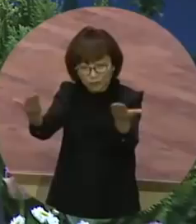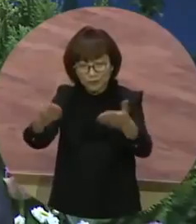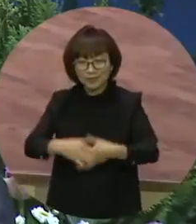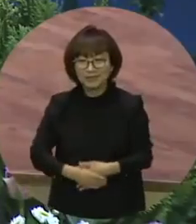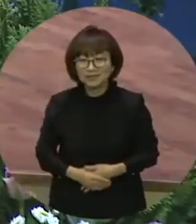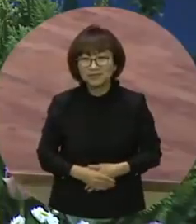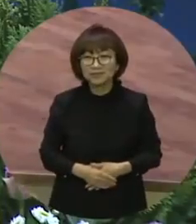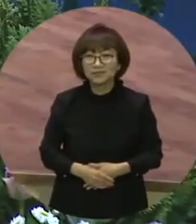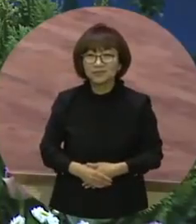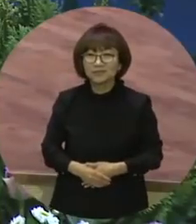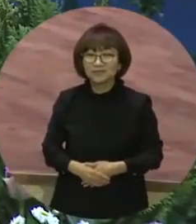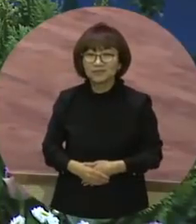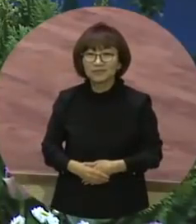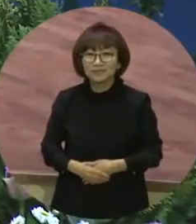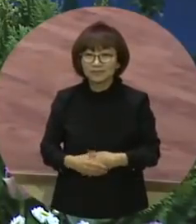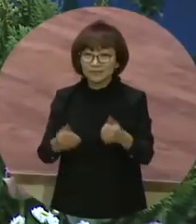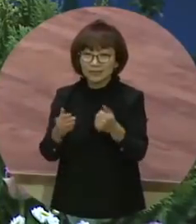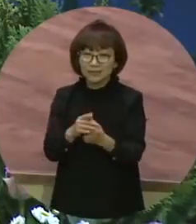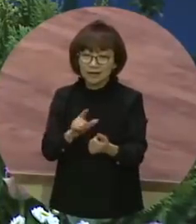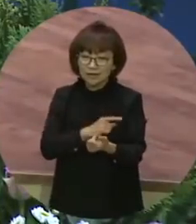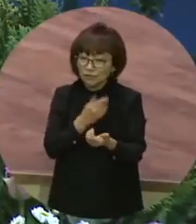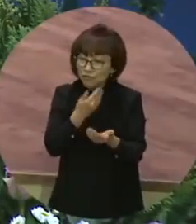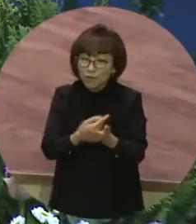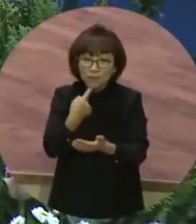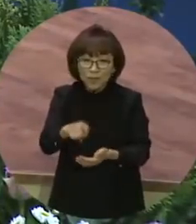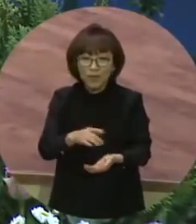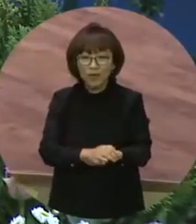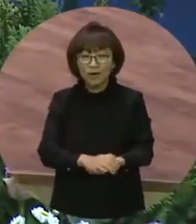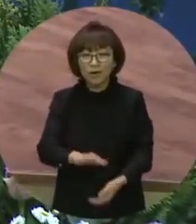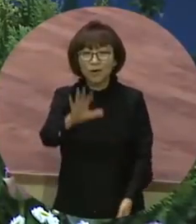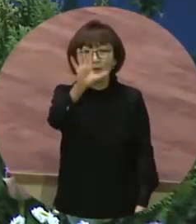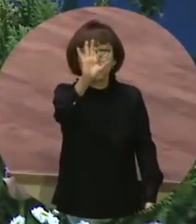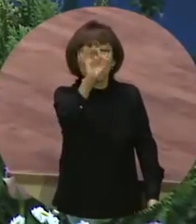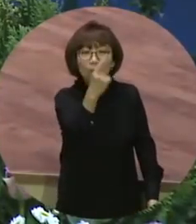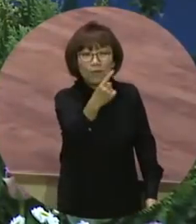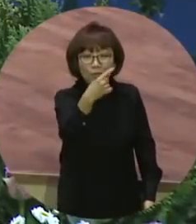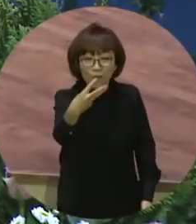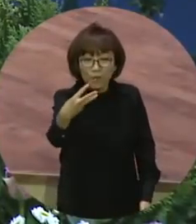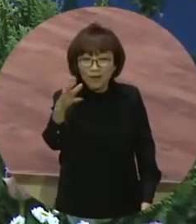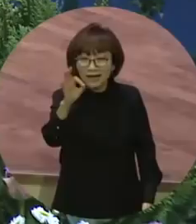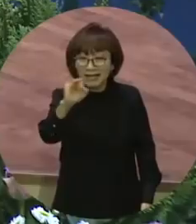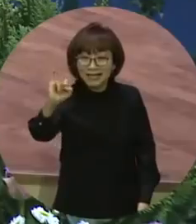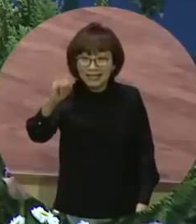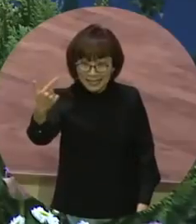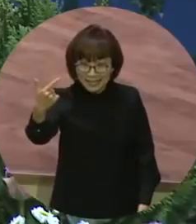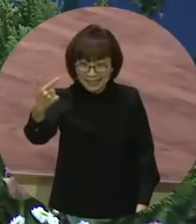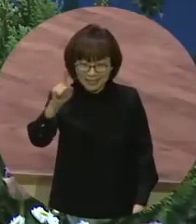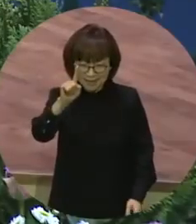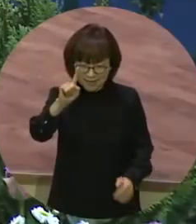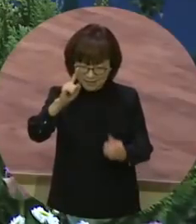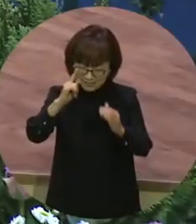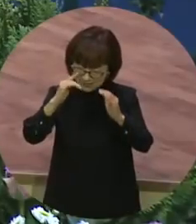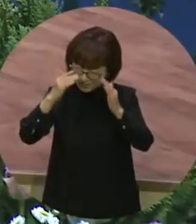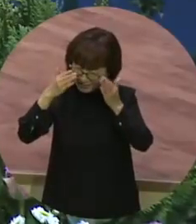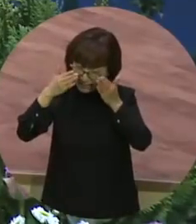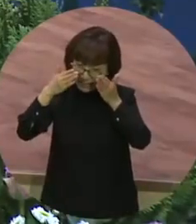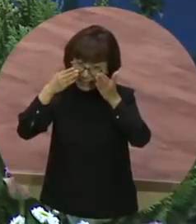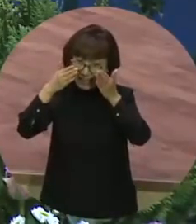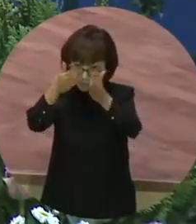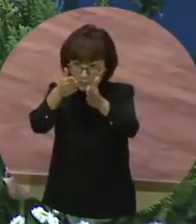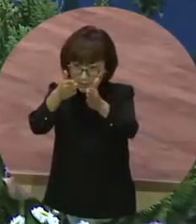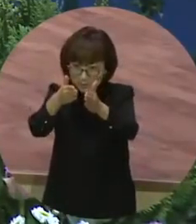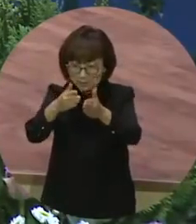그래서 중요한 것이 뭐요? All in, all out, all change. 자, 이것이 됩니다. 이 세 가지를 쉽게